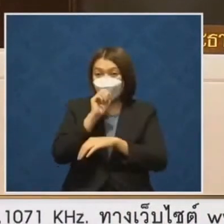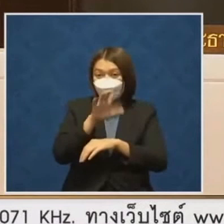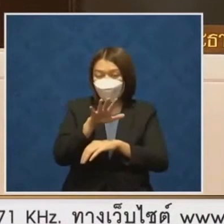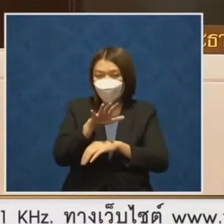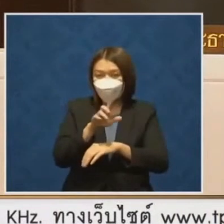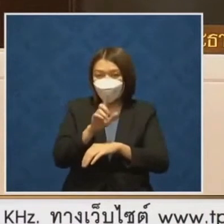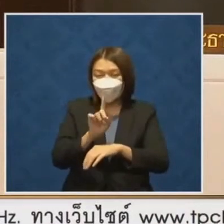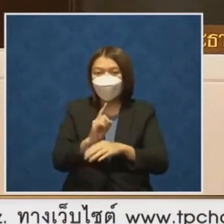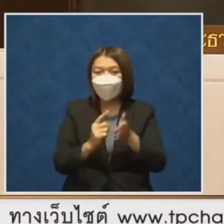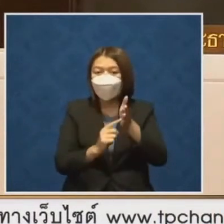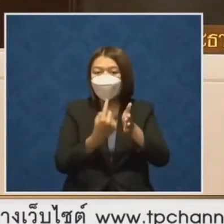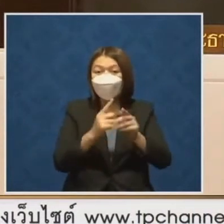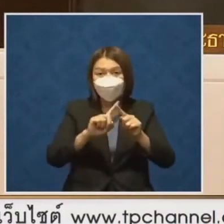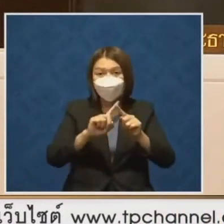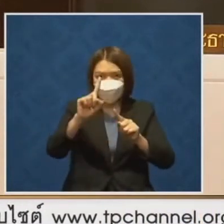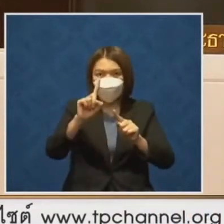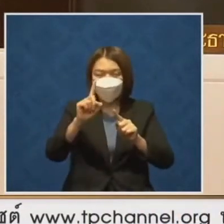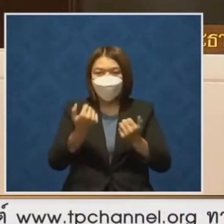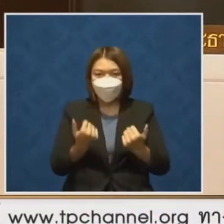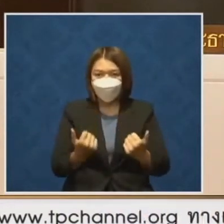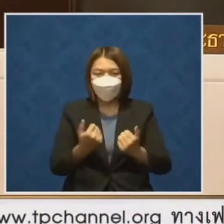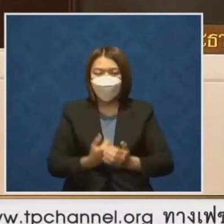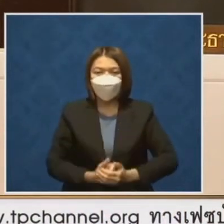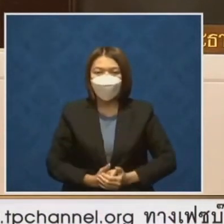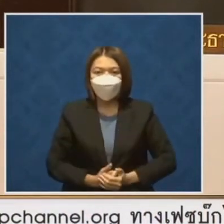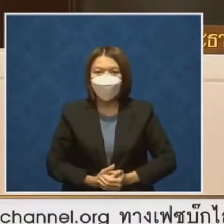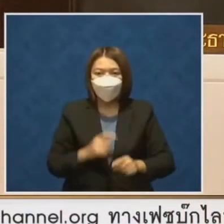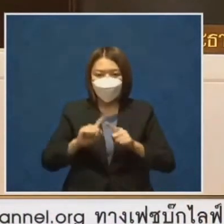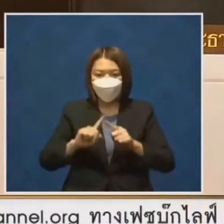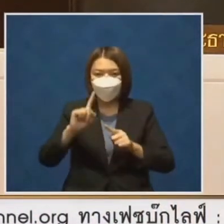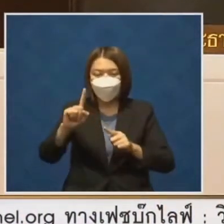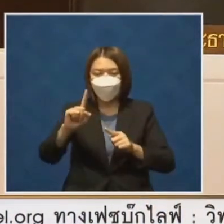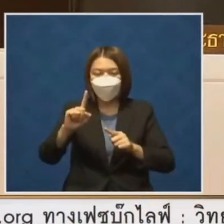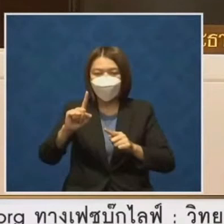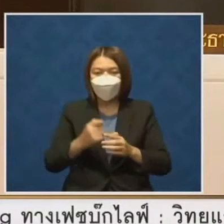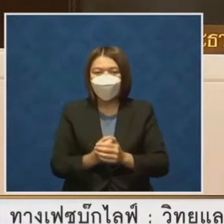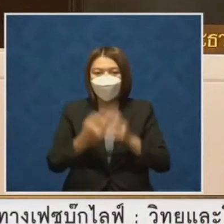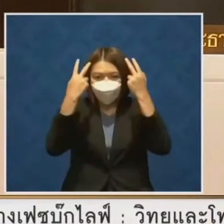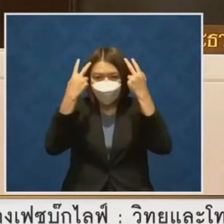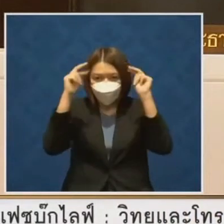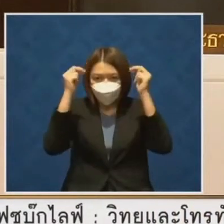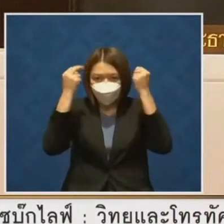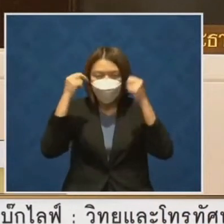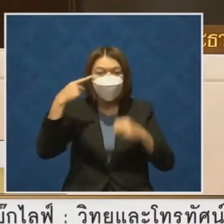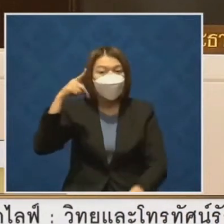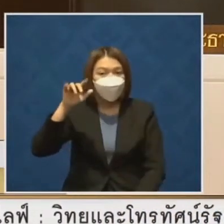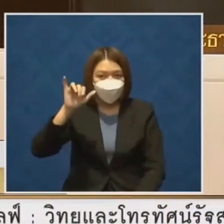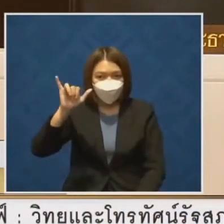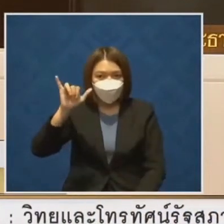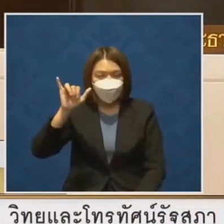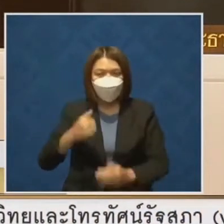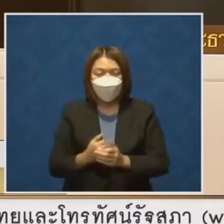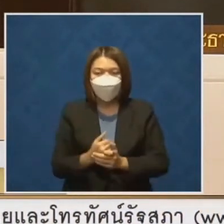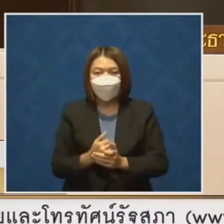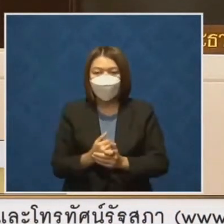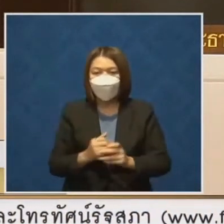างการเมืองทุกคนรู้กันเพราะฉะนั้นจุดหนึ่งถ้ามีการอภิปรายเกิดขึ้นจริงๆหลายคนก็จับจ้องว่าจะมีใครออกมา